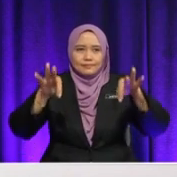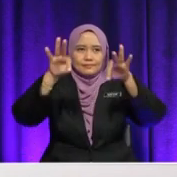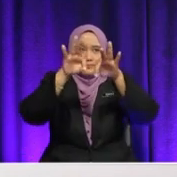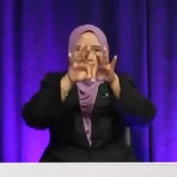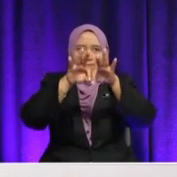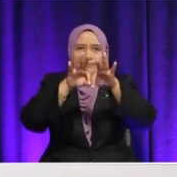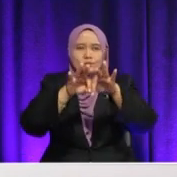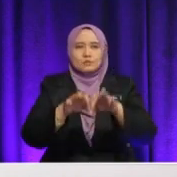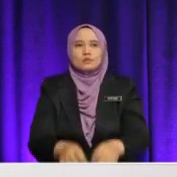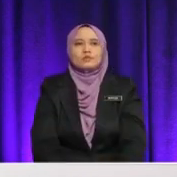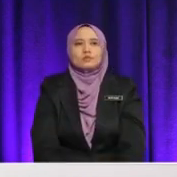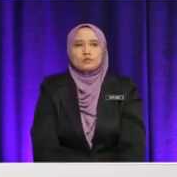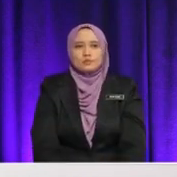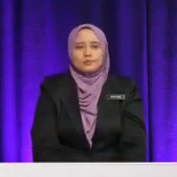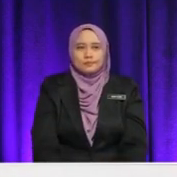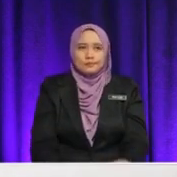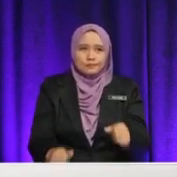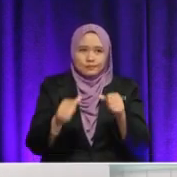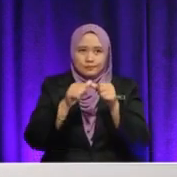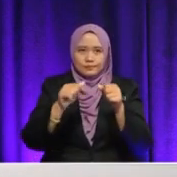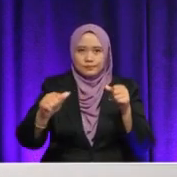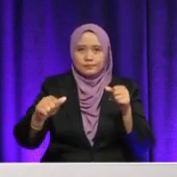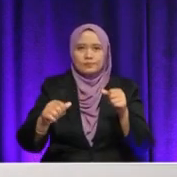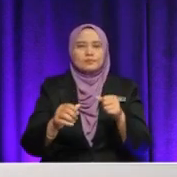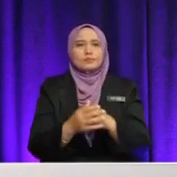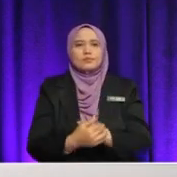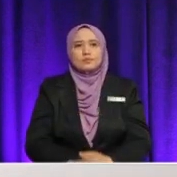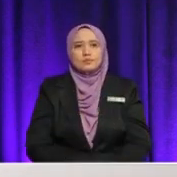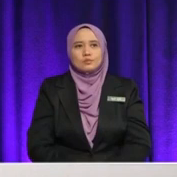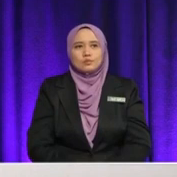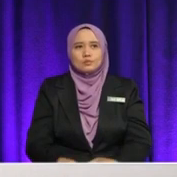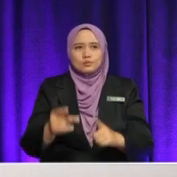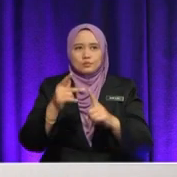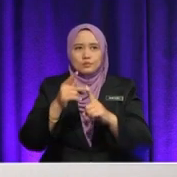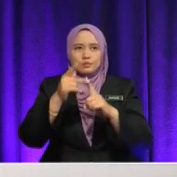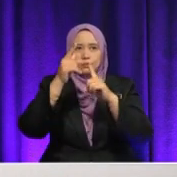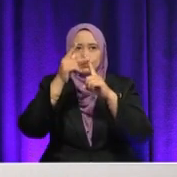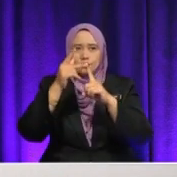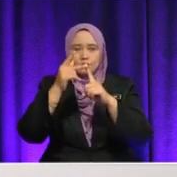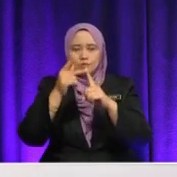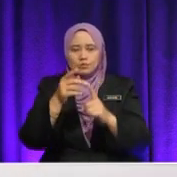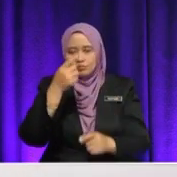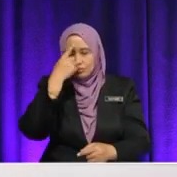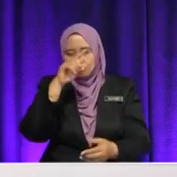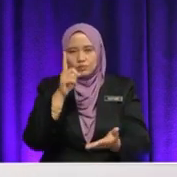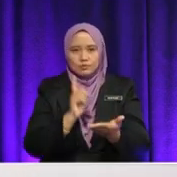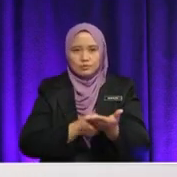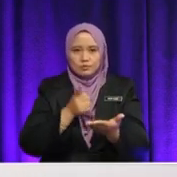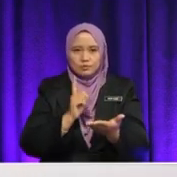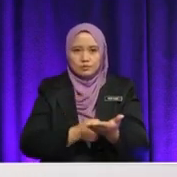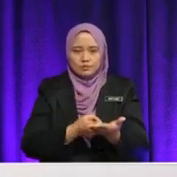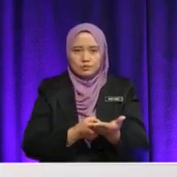bagi mengkaji adewale berkaitan pilihanraya ialah dapat membicarakan perihal